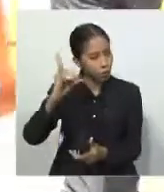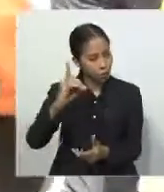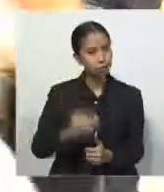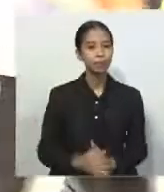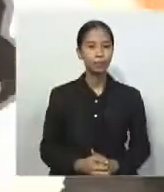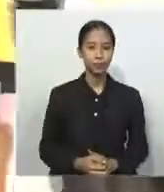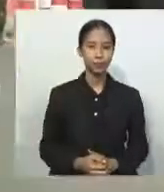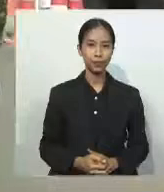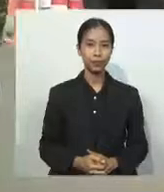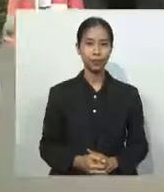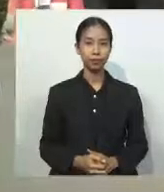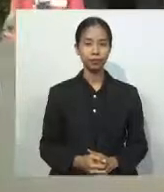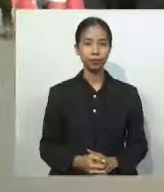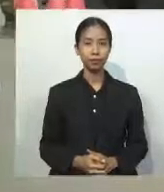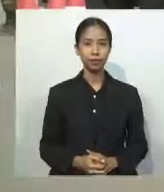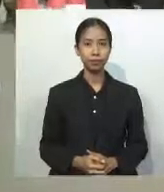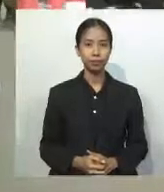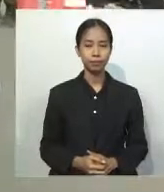ค่ะ